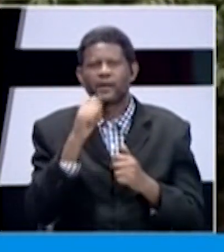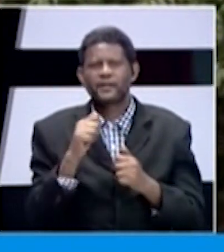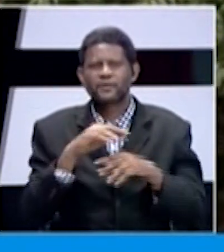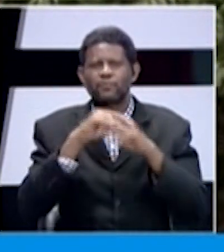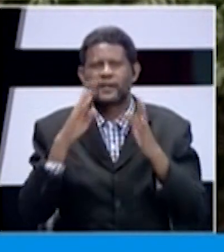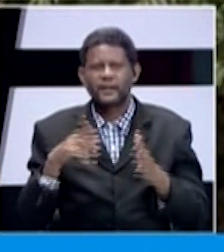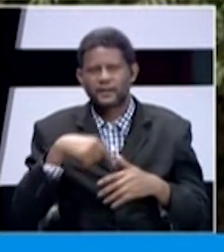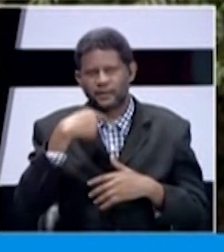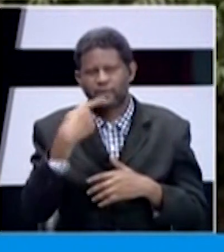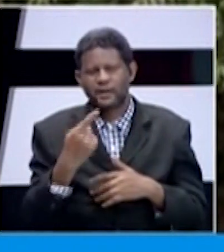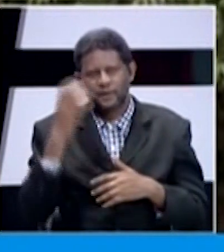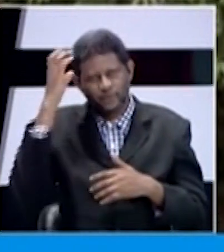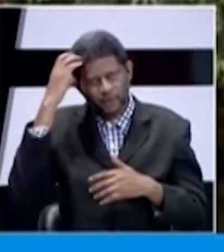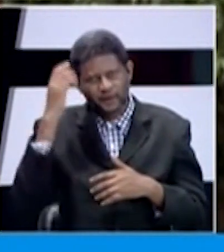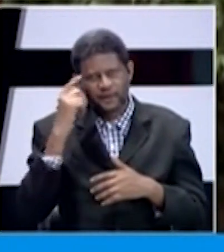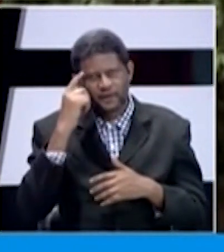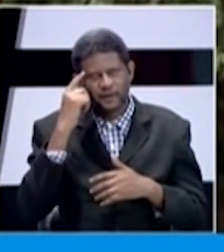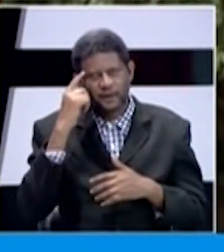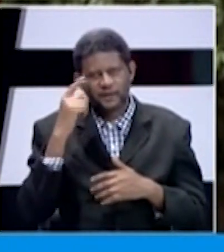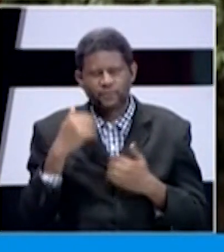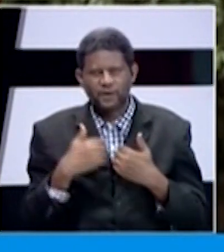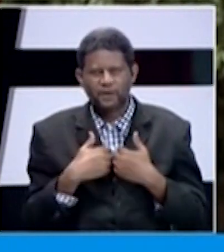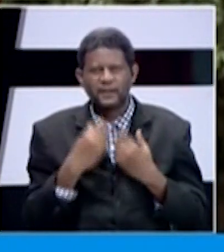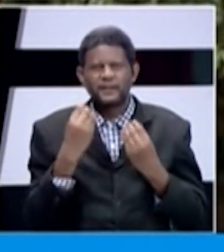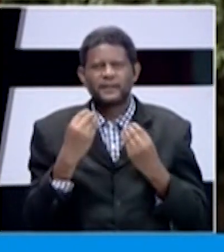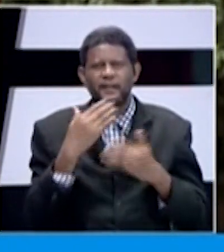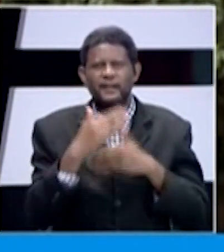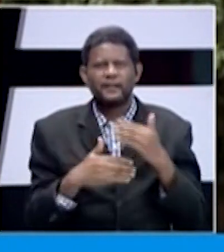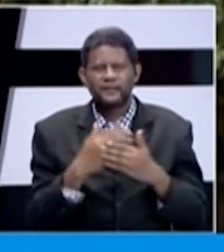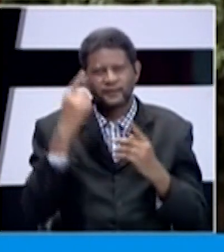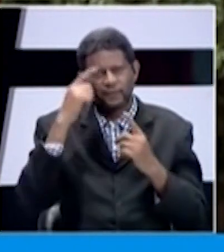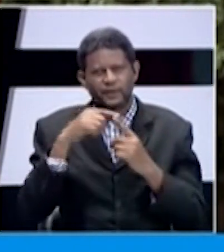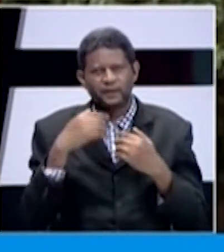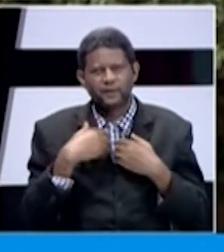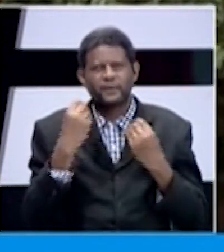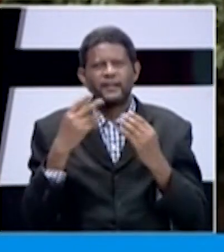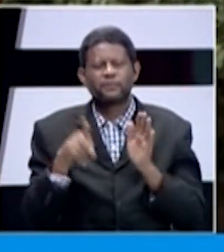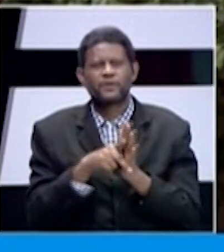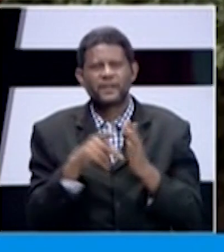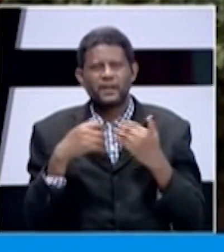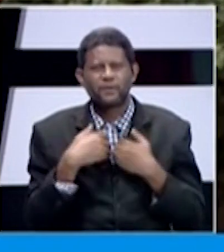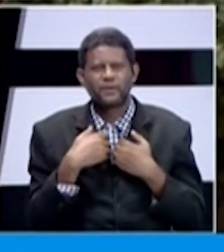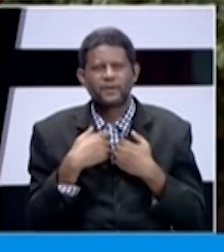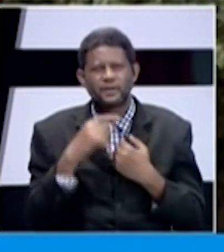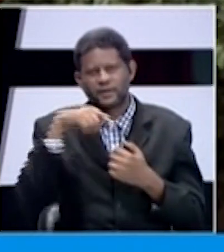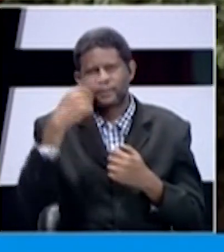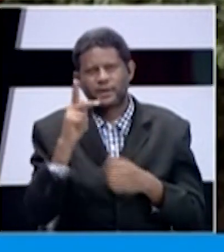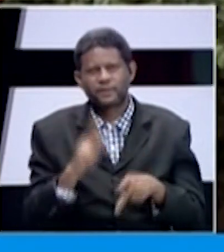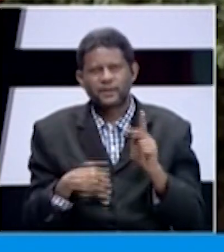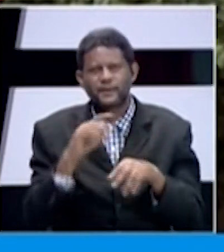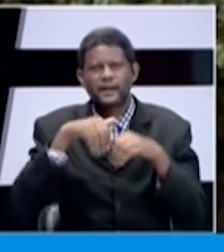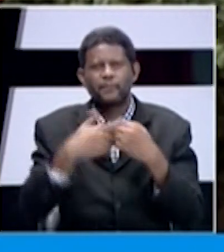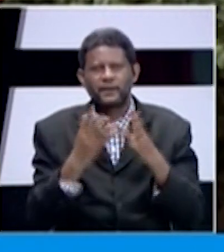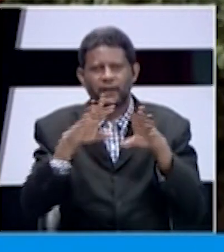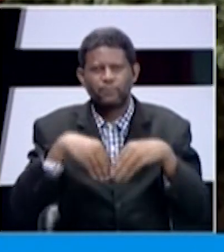كدالو كله. منجستي كحس كحسو متلو. أنت عينت تلمتاتلو أنت عينت بورساتلو. ول افتي حرتسب بخما اي